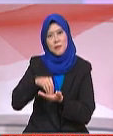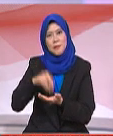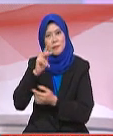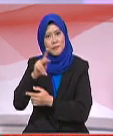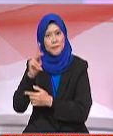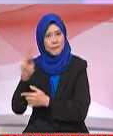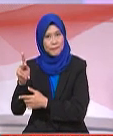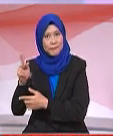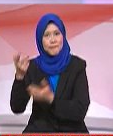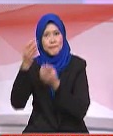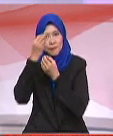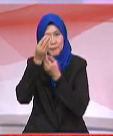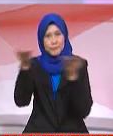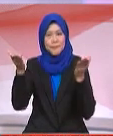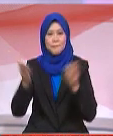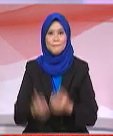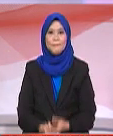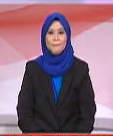Kota Kinabalu.